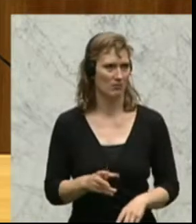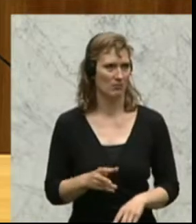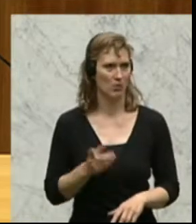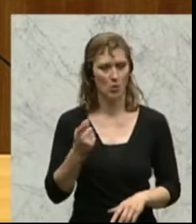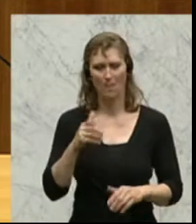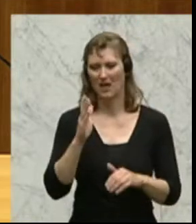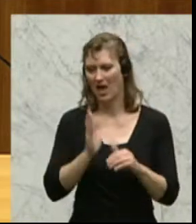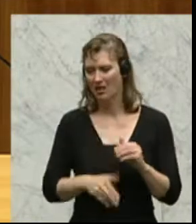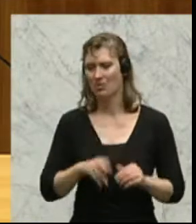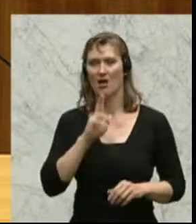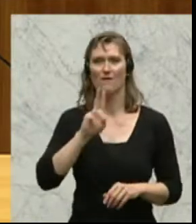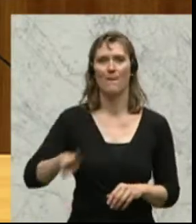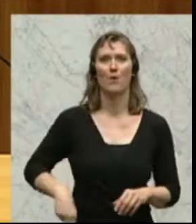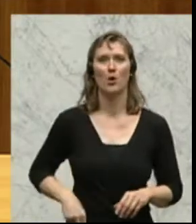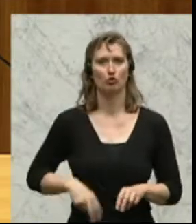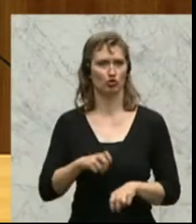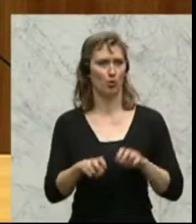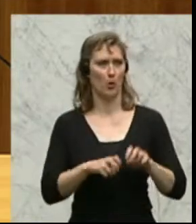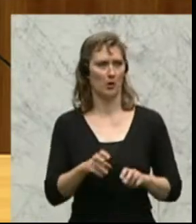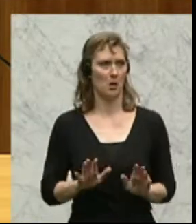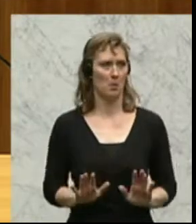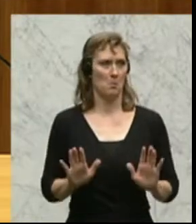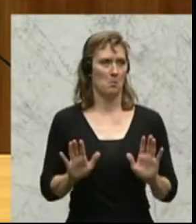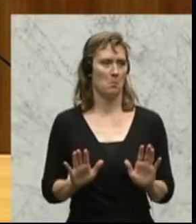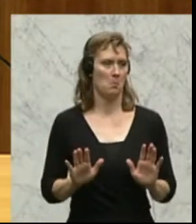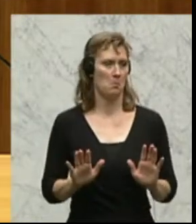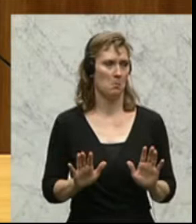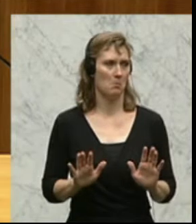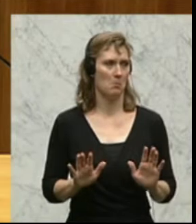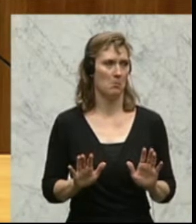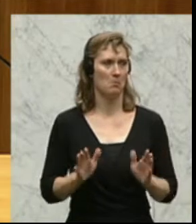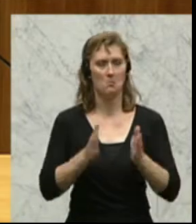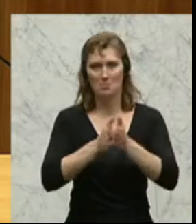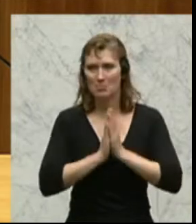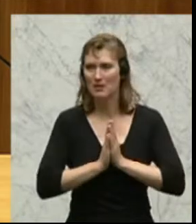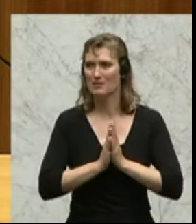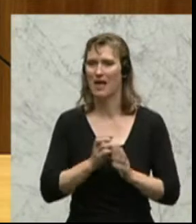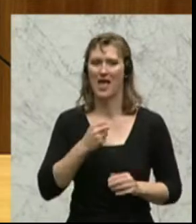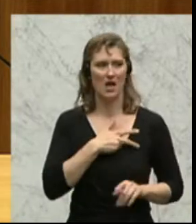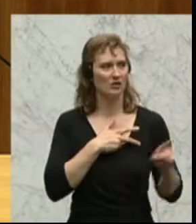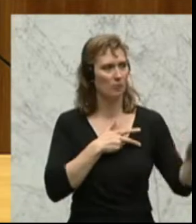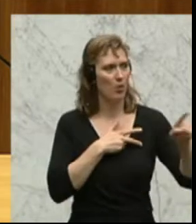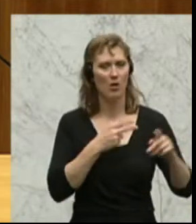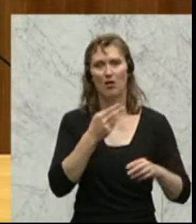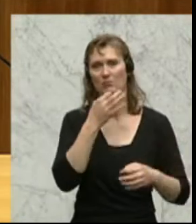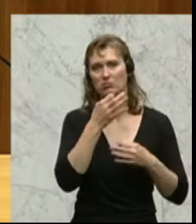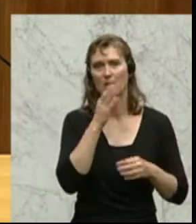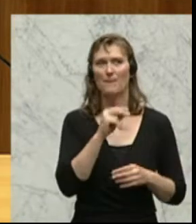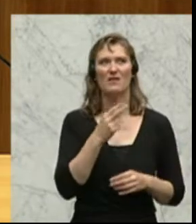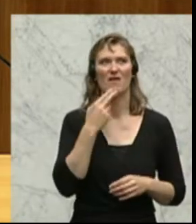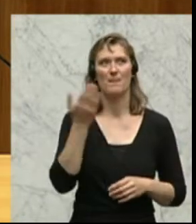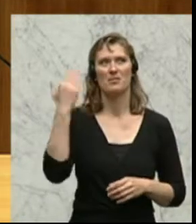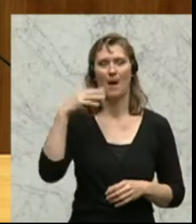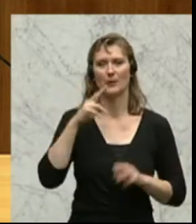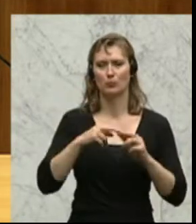Vermögensteuern dabei sind, da sage ich Ihnen, da bitte ich auch die SPÖ, das mit ehemaligen Bundeskanzlern zu diskutieren. Ich